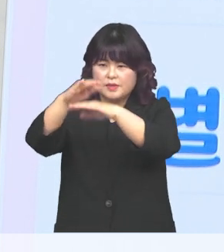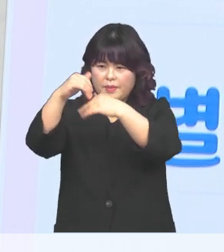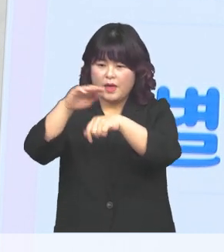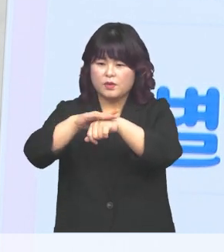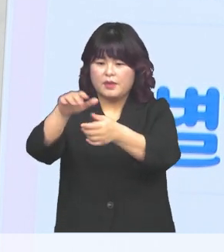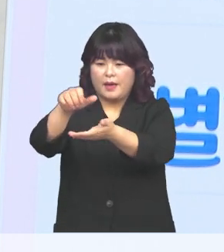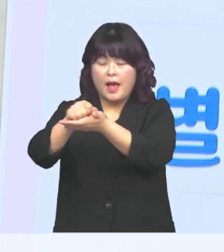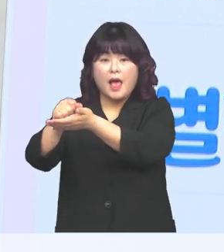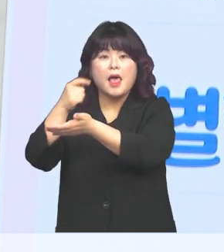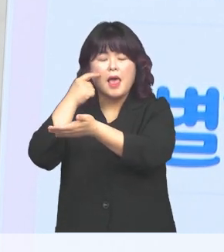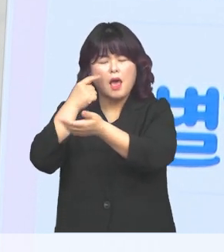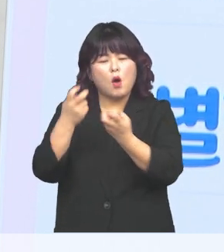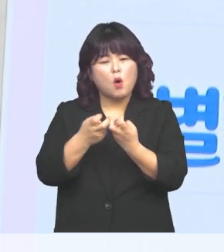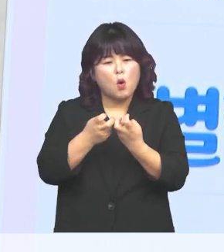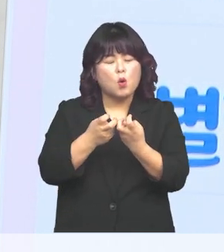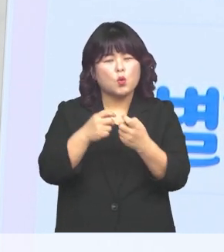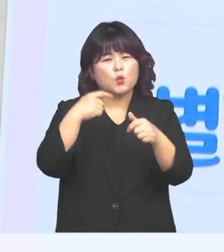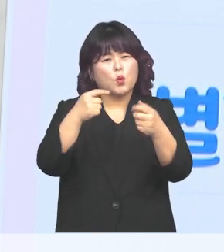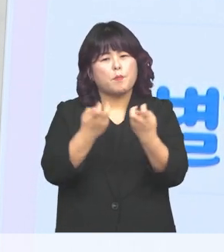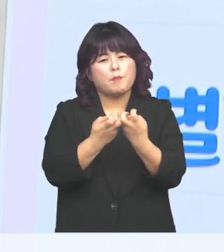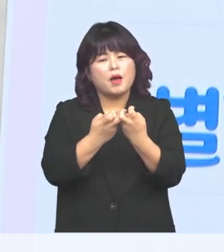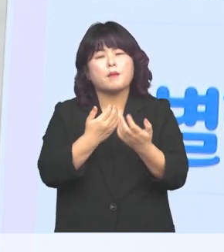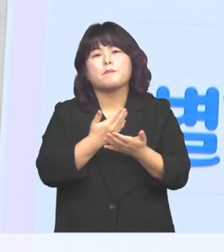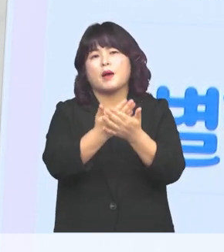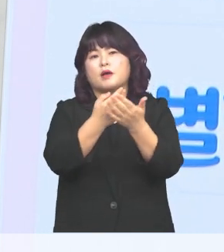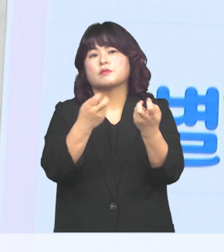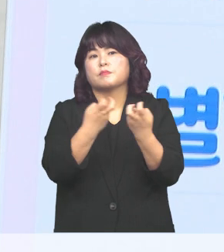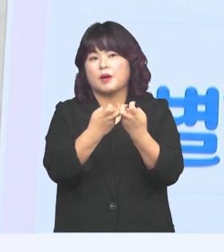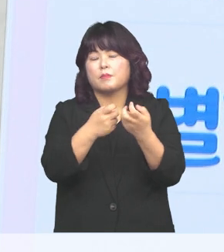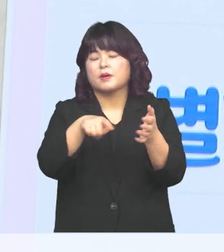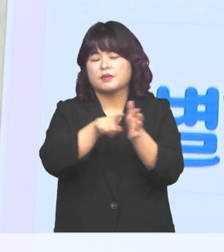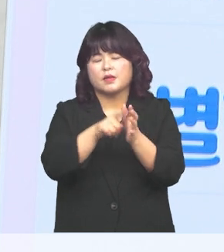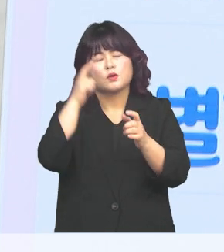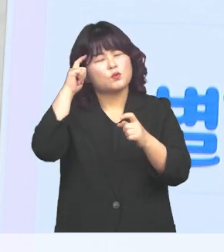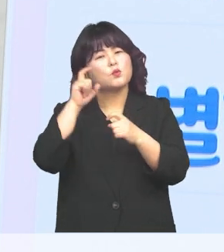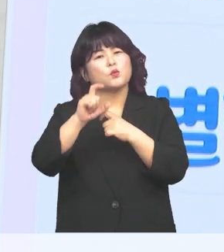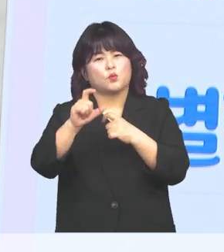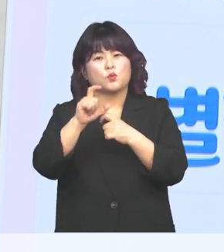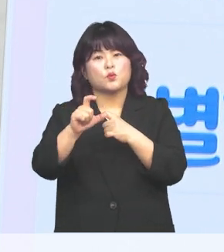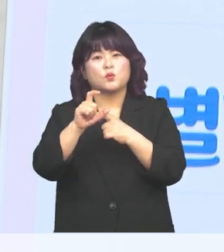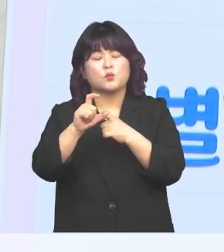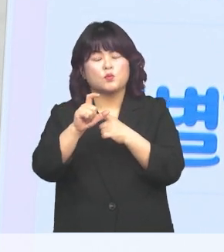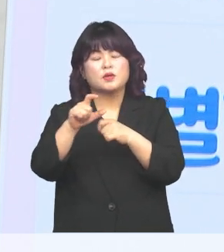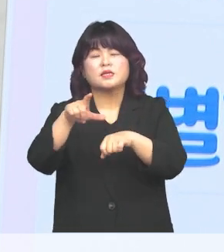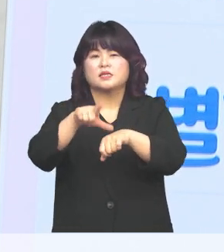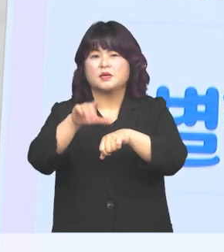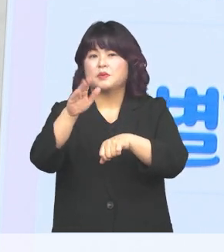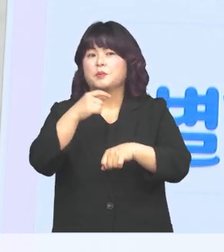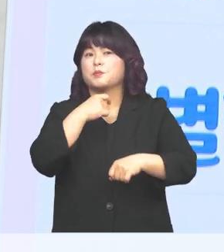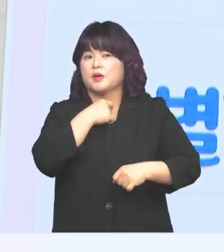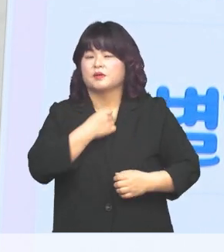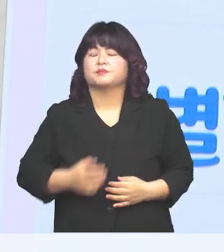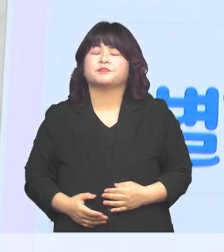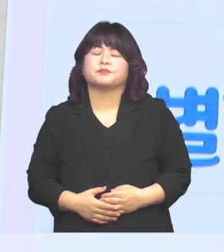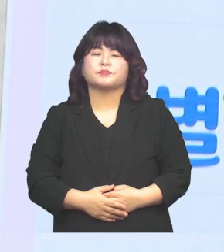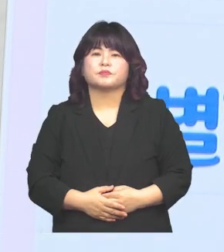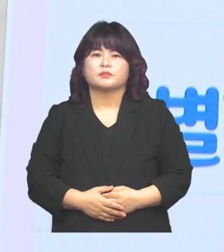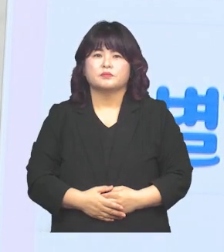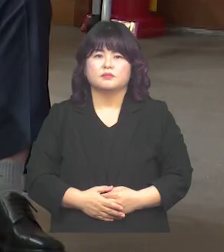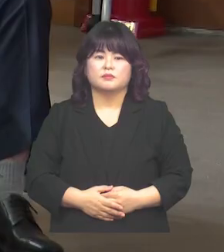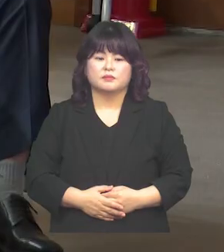검토를 해서 어떻게 하면 함께 우리 교육을 발전시킬 수 있을까 이런 고민하는 이런 시간이 됐으면